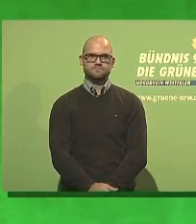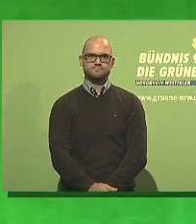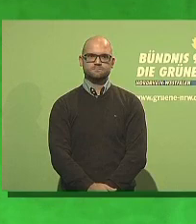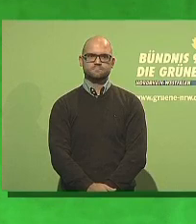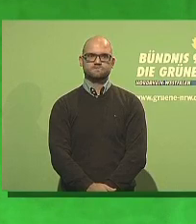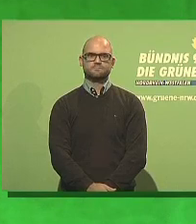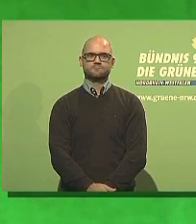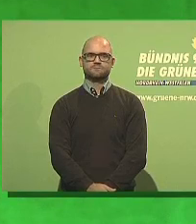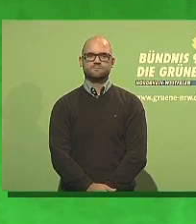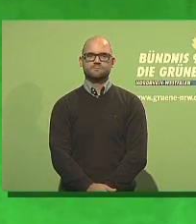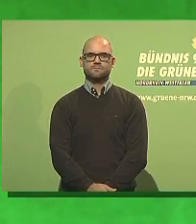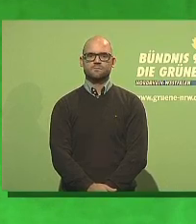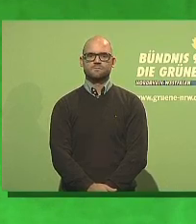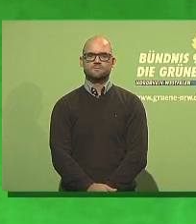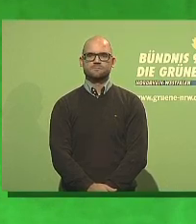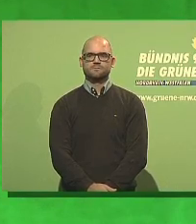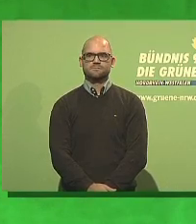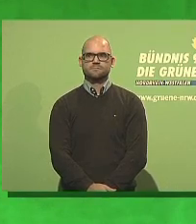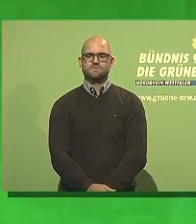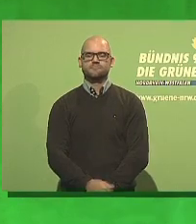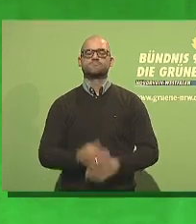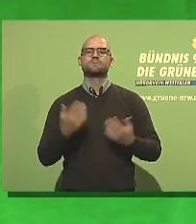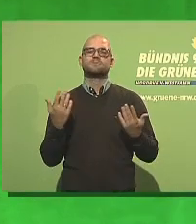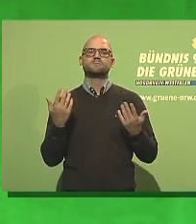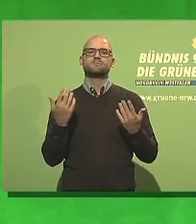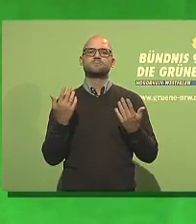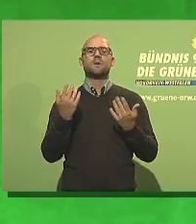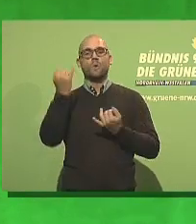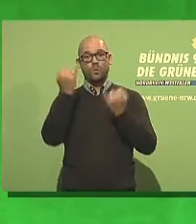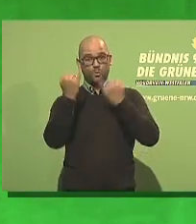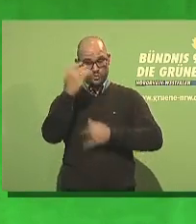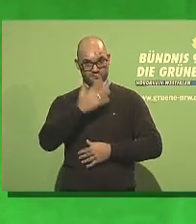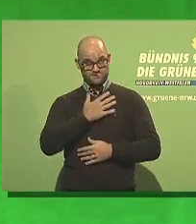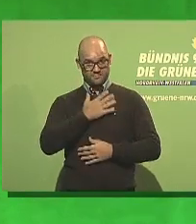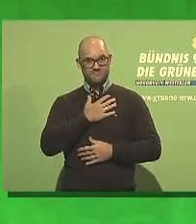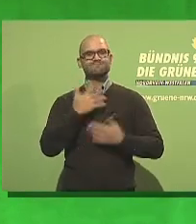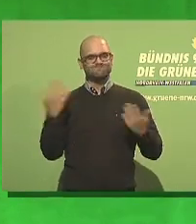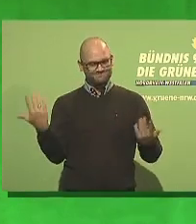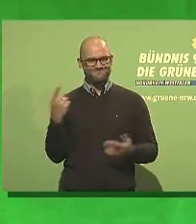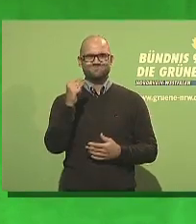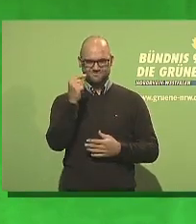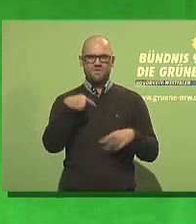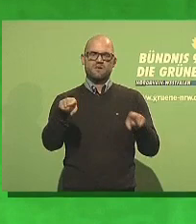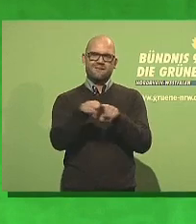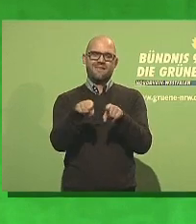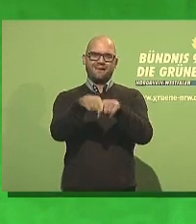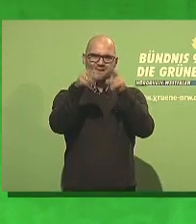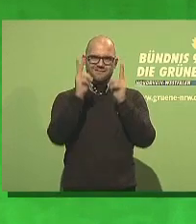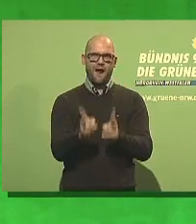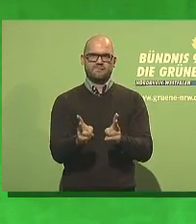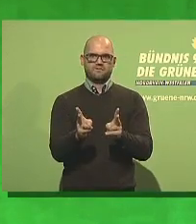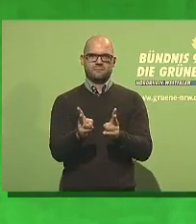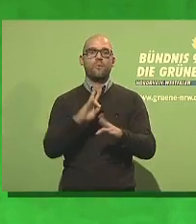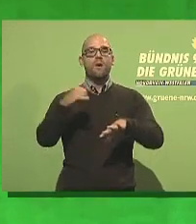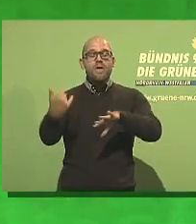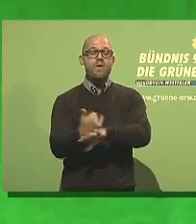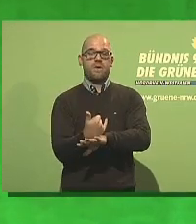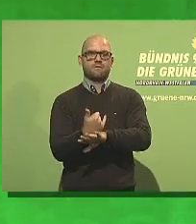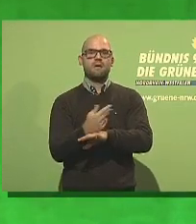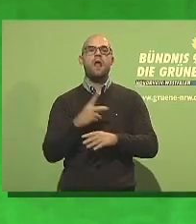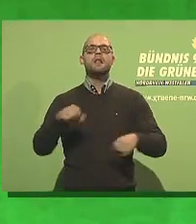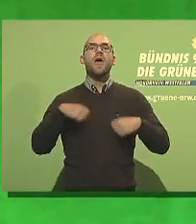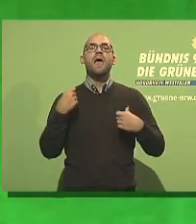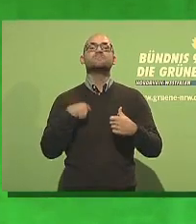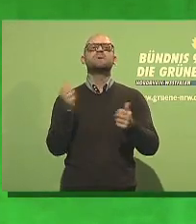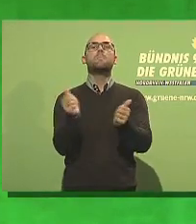Mit Grün gibt es gleiche Rechte und die Öffnung der Ehe. Lebenspartnerschaft war nur eine